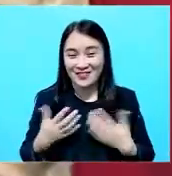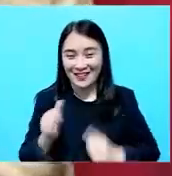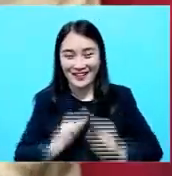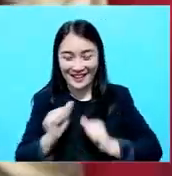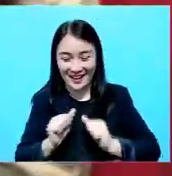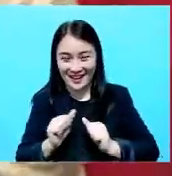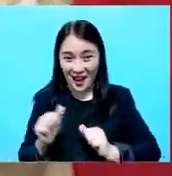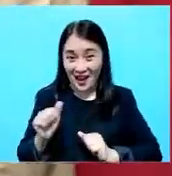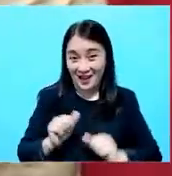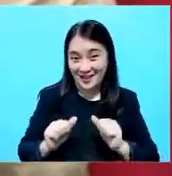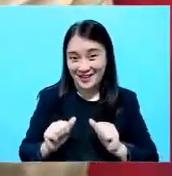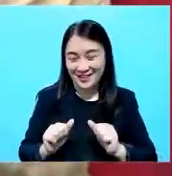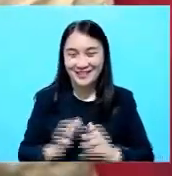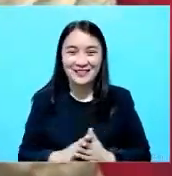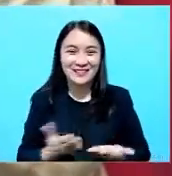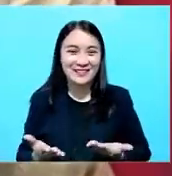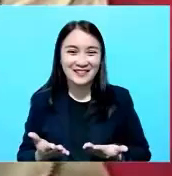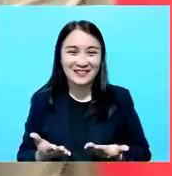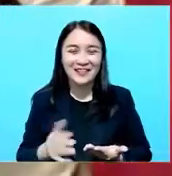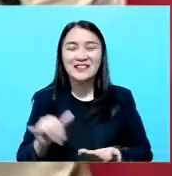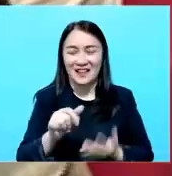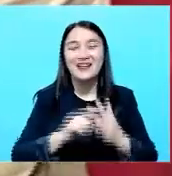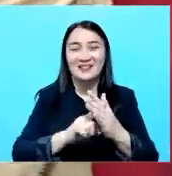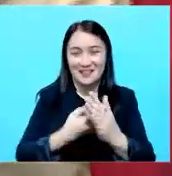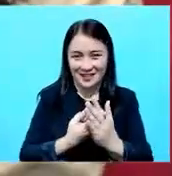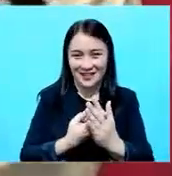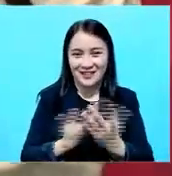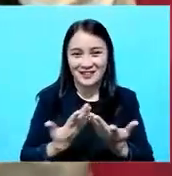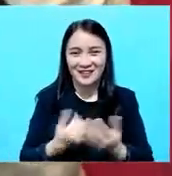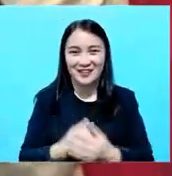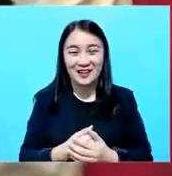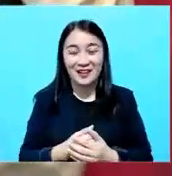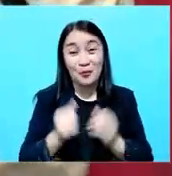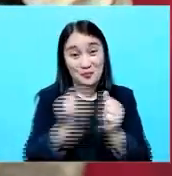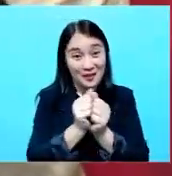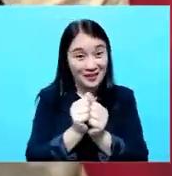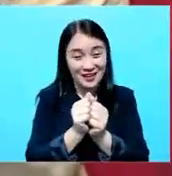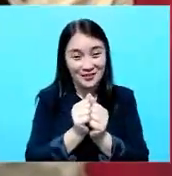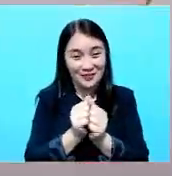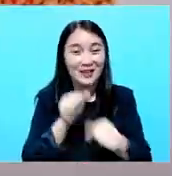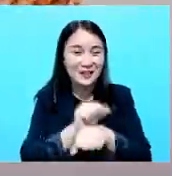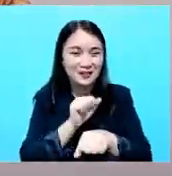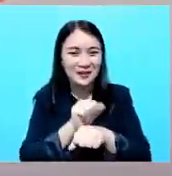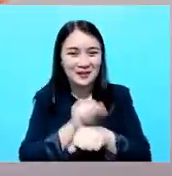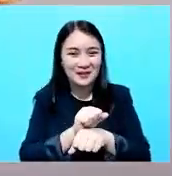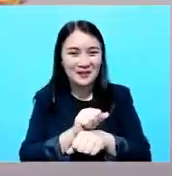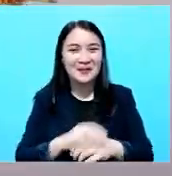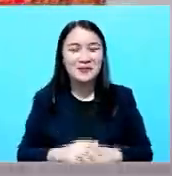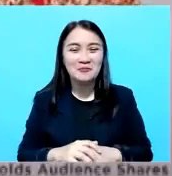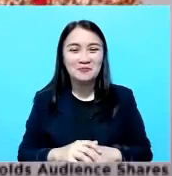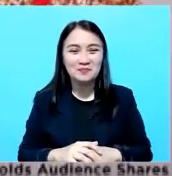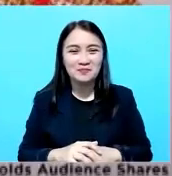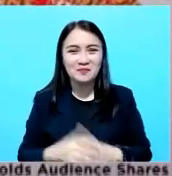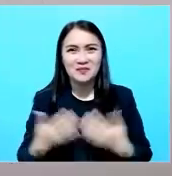abangan natin yun. Kasi... Actually, simula na yan. Simula na. Kasi magkasama na kami ngayon sa trabaho. Eh. Oo. Nakita namin yung heat map na inilabas